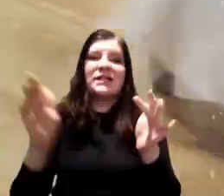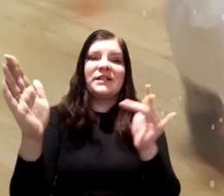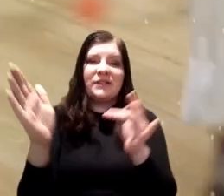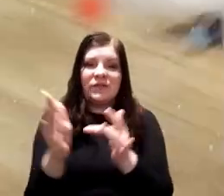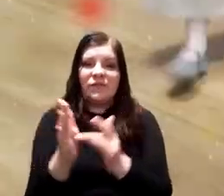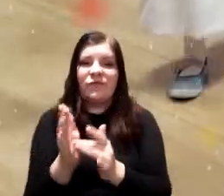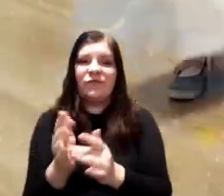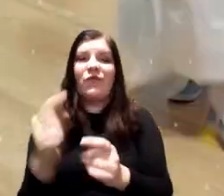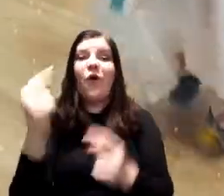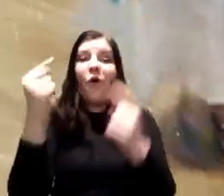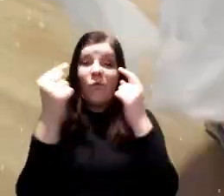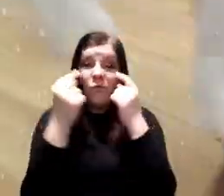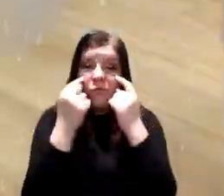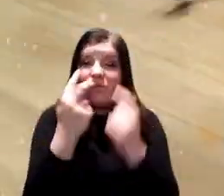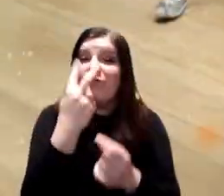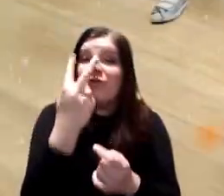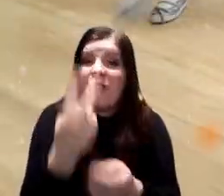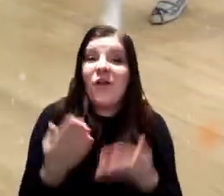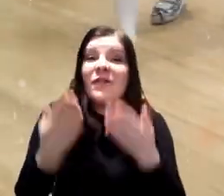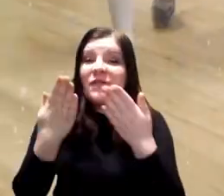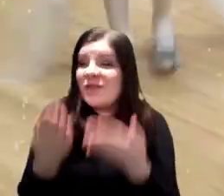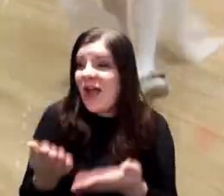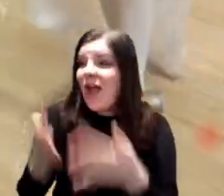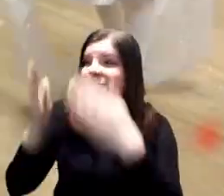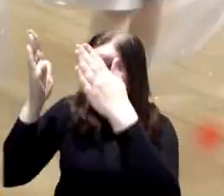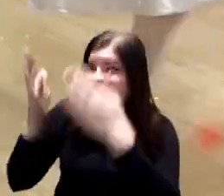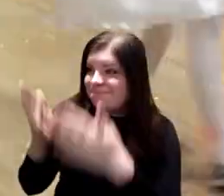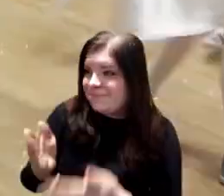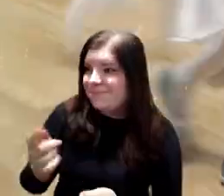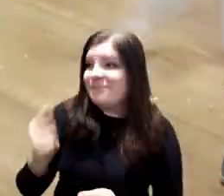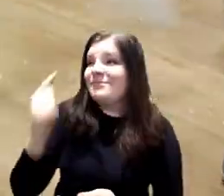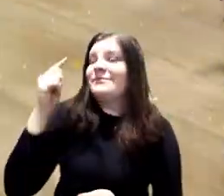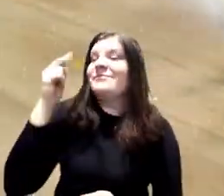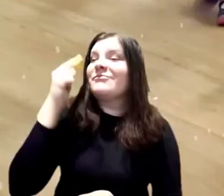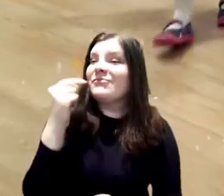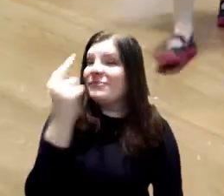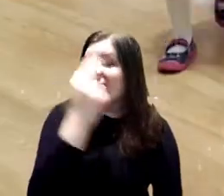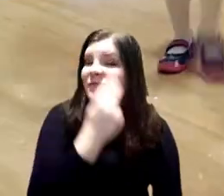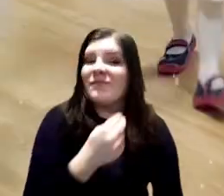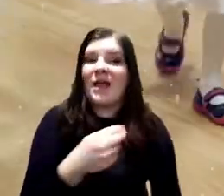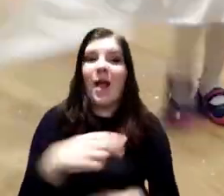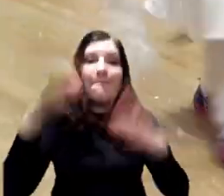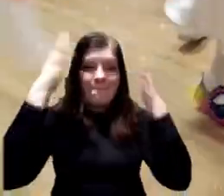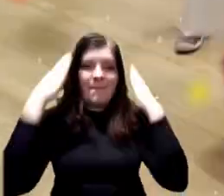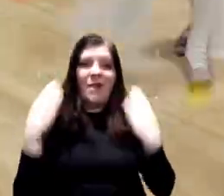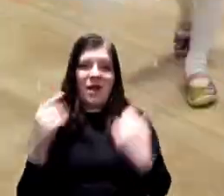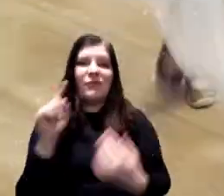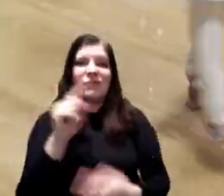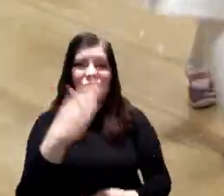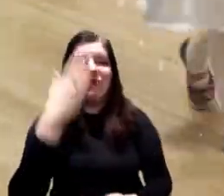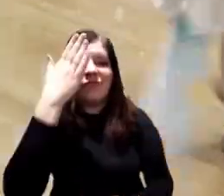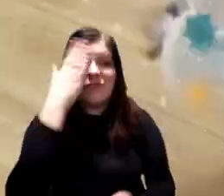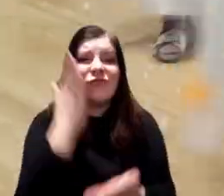miganiem właśnie dzieci. Dzieci migają, piosenki. Także zachęcam serdecznie do oglądania i śledzenia naszych tutaj działań naszego przedszkola.